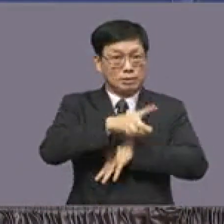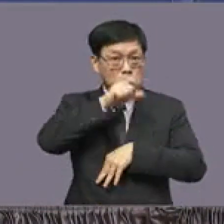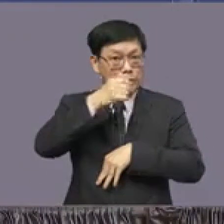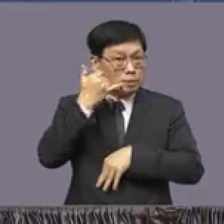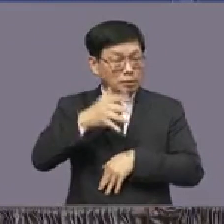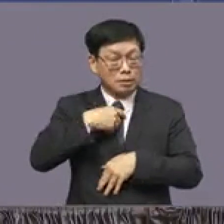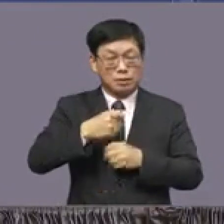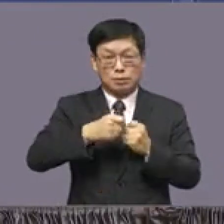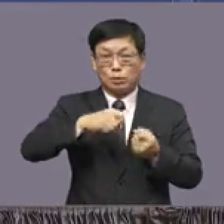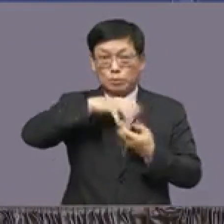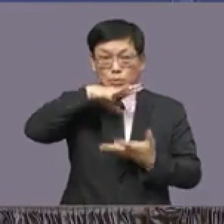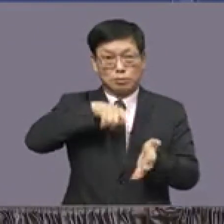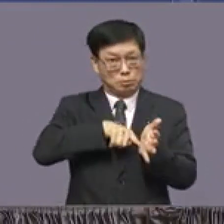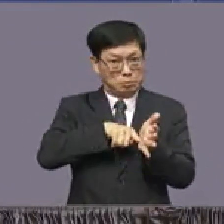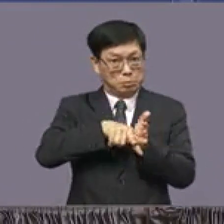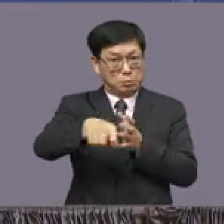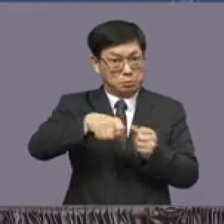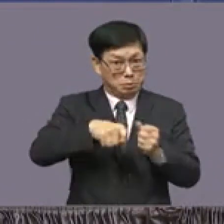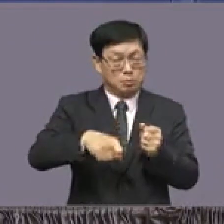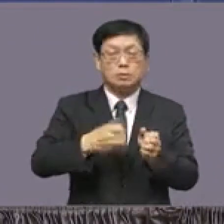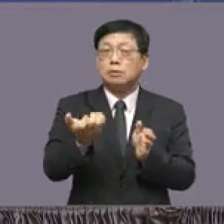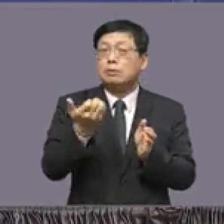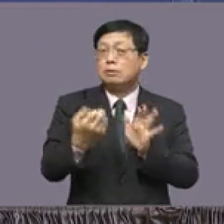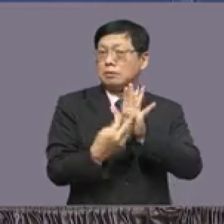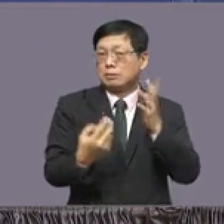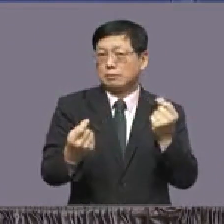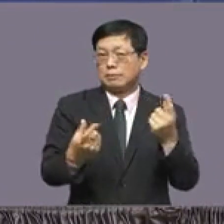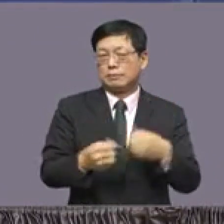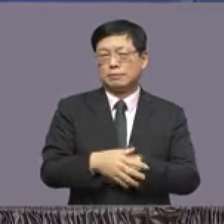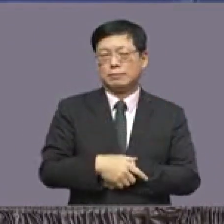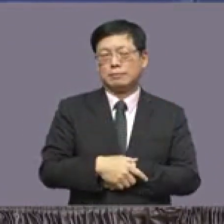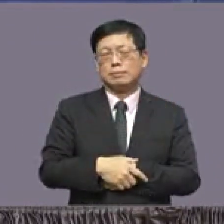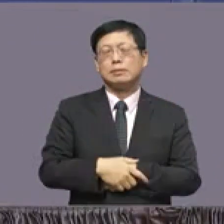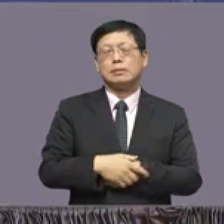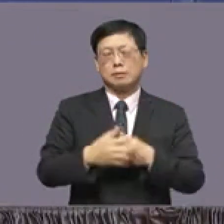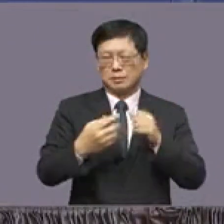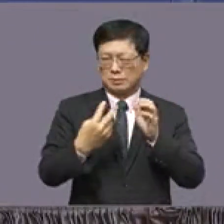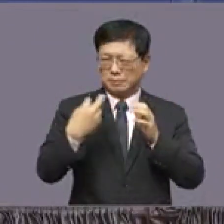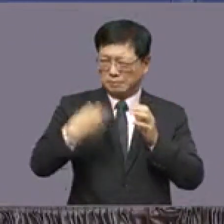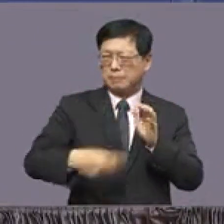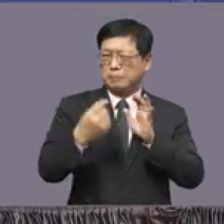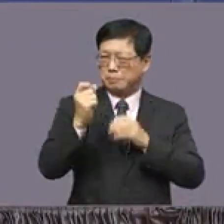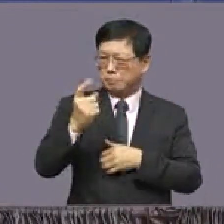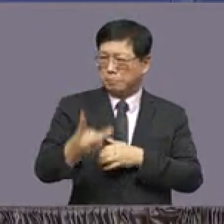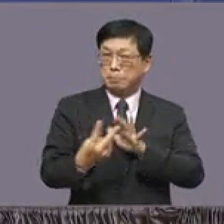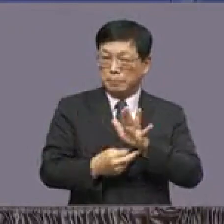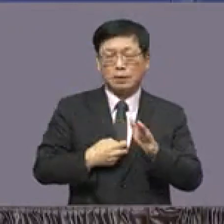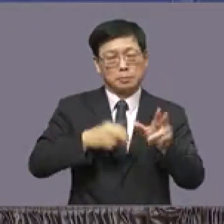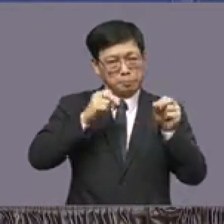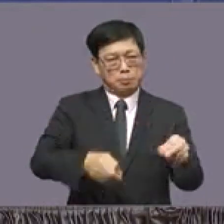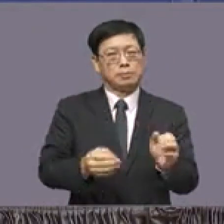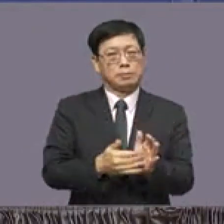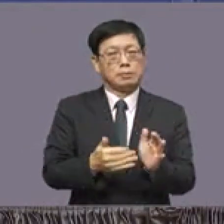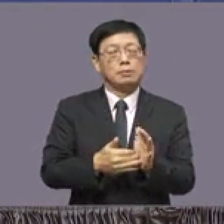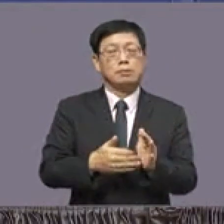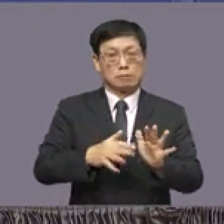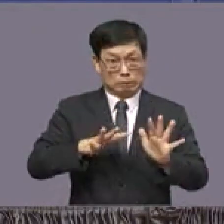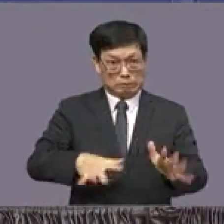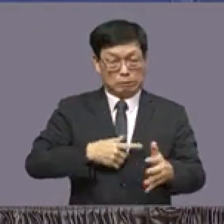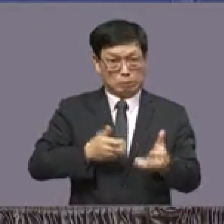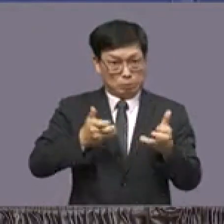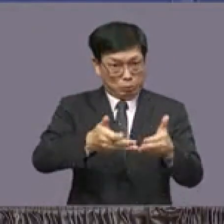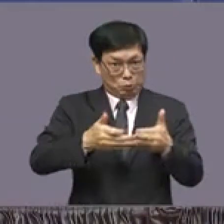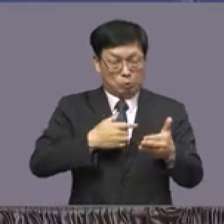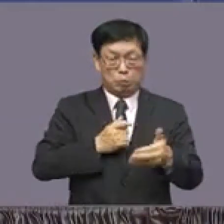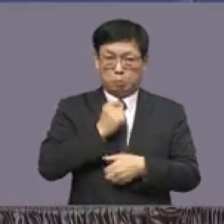永宁的这个专案啊，如刚刚的说明哦，也在强调已经完成签约，获得这样一个重要性